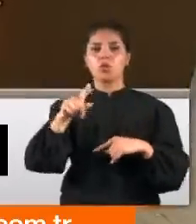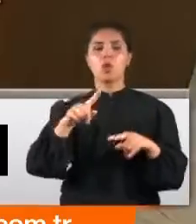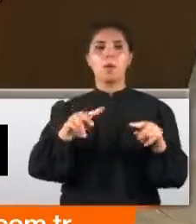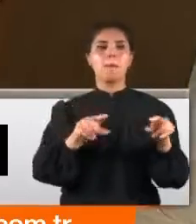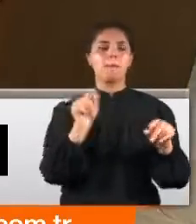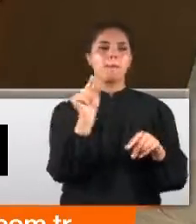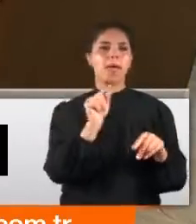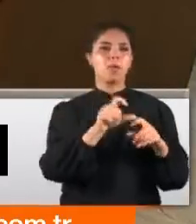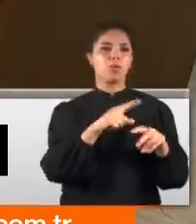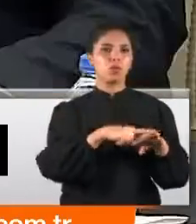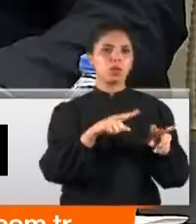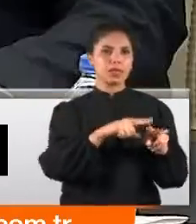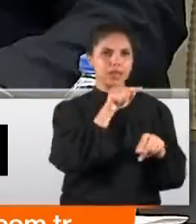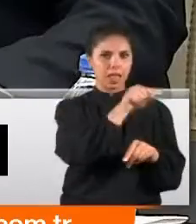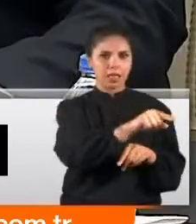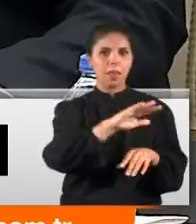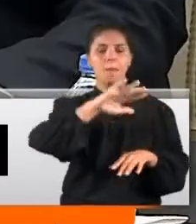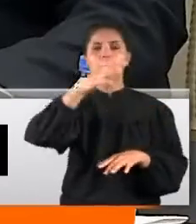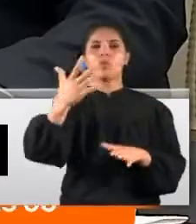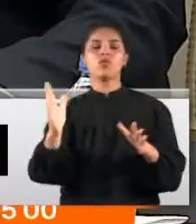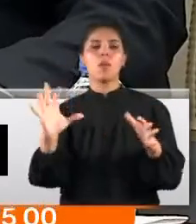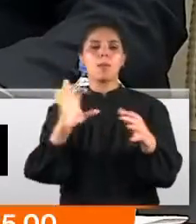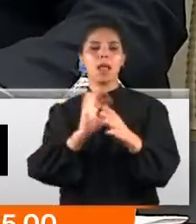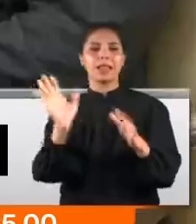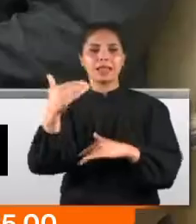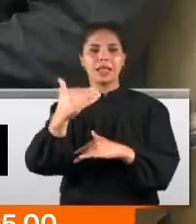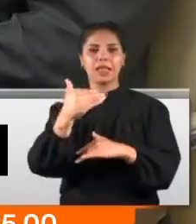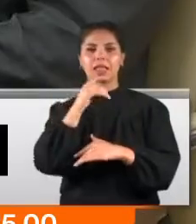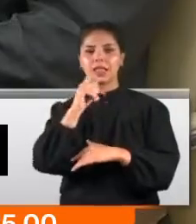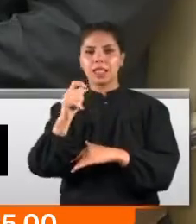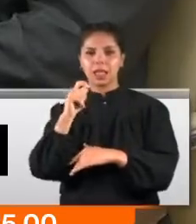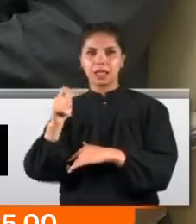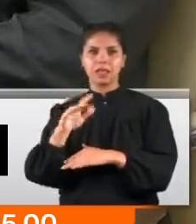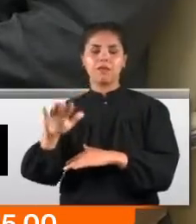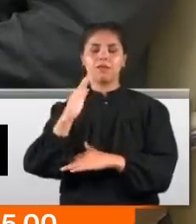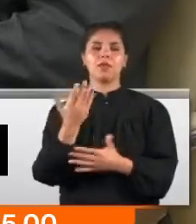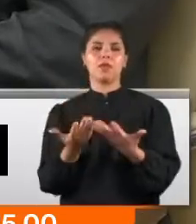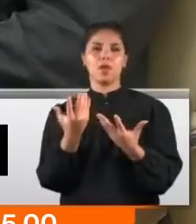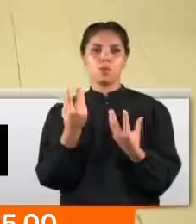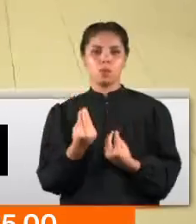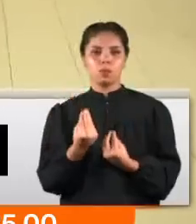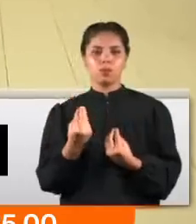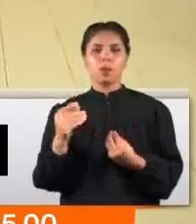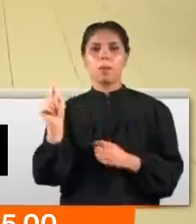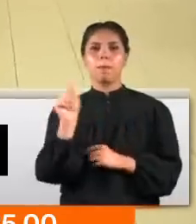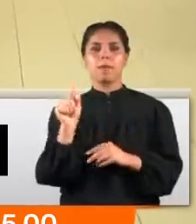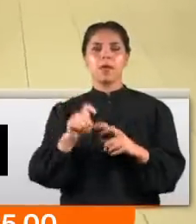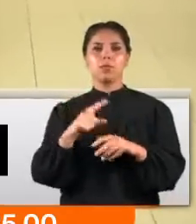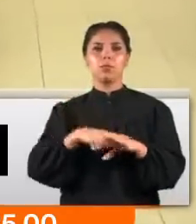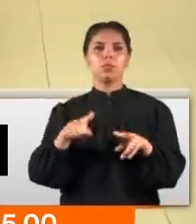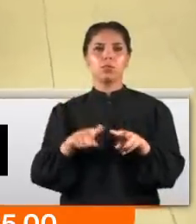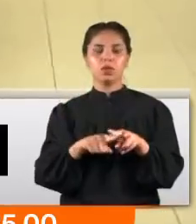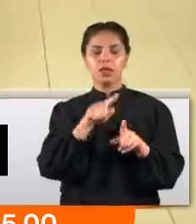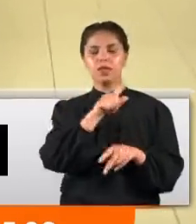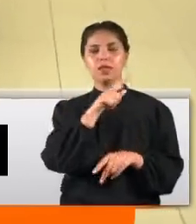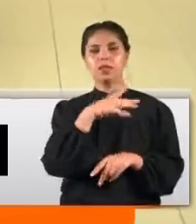bağlı sendikaların sunduğu tekliflerin yanı sıra kamu görevlilerinin talep ve beklentileri incelendi. Memur senin talebi maaşlarda